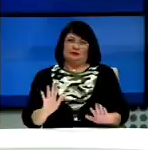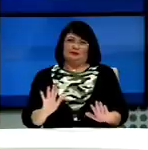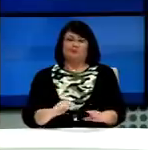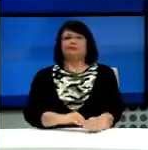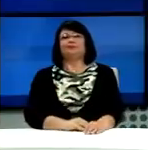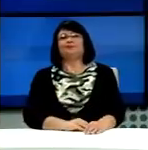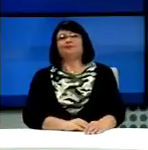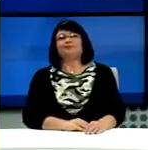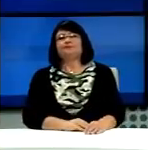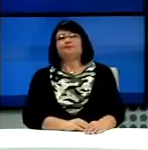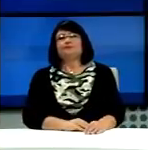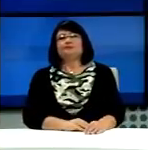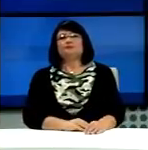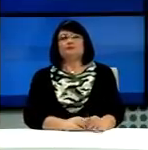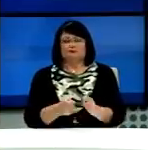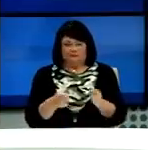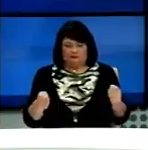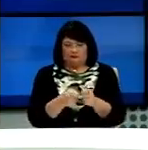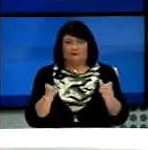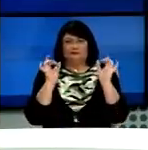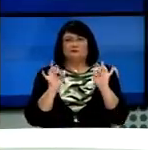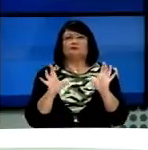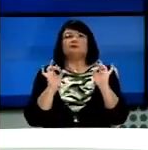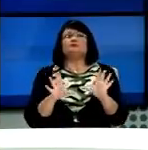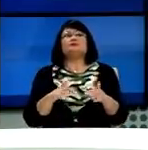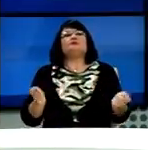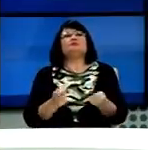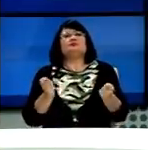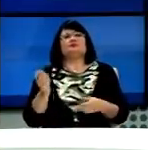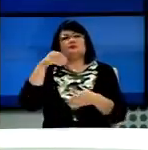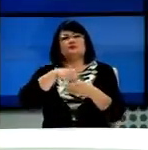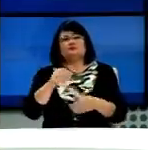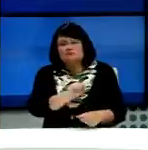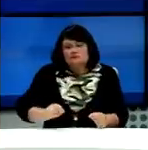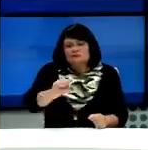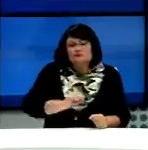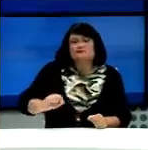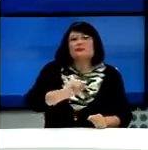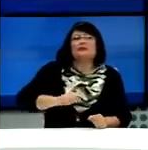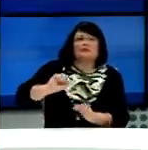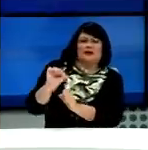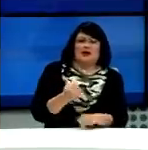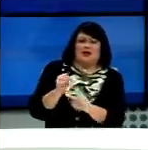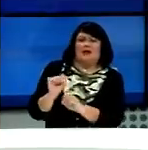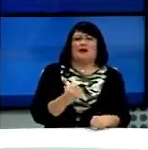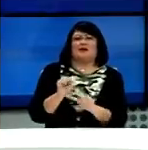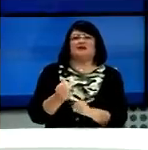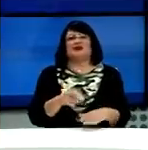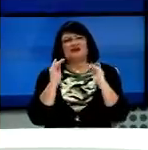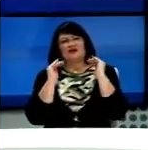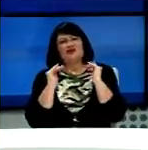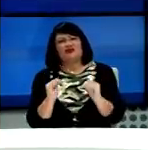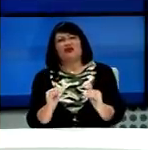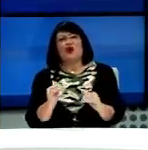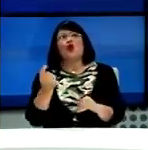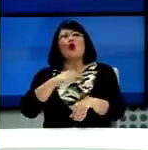Δεν έχετε επίσης πάρει κανένα μέτρο για τους εργαζόμενους της καθαριότητας στα σχολεία. Ο ίδιος αριθμός